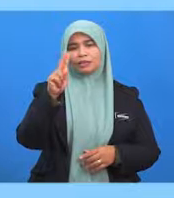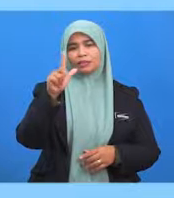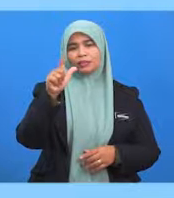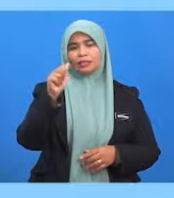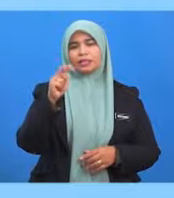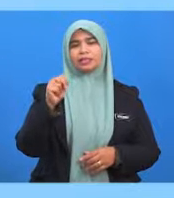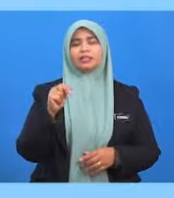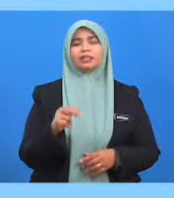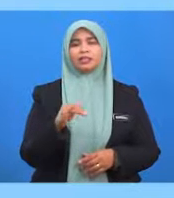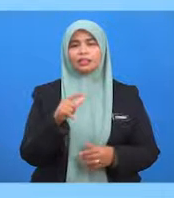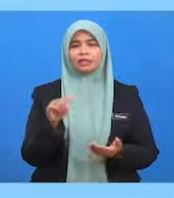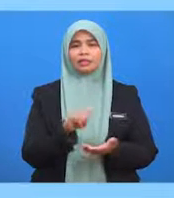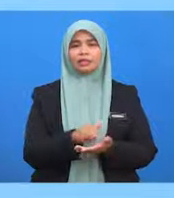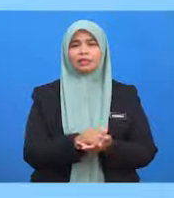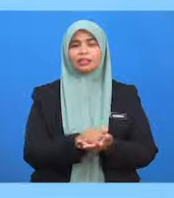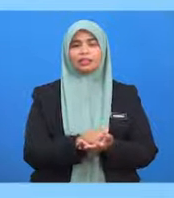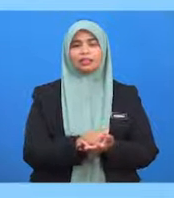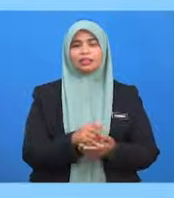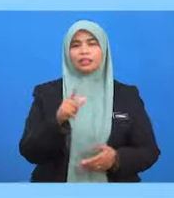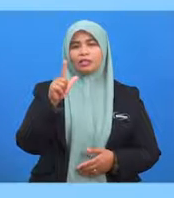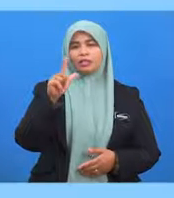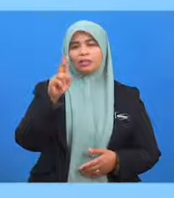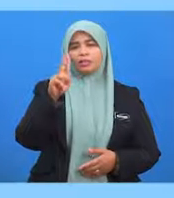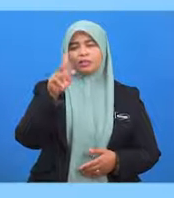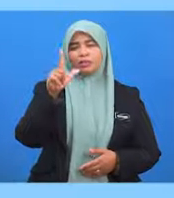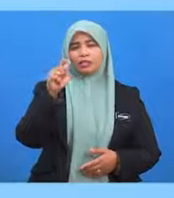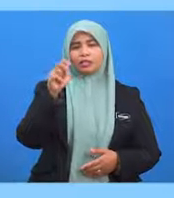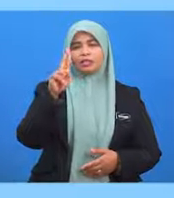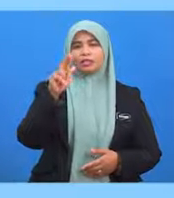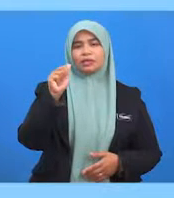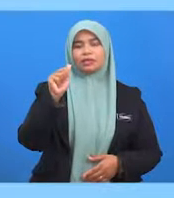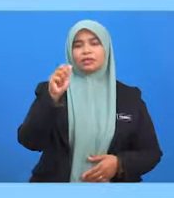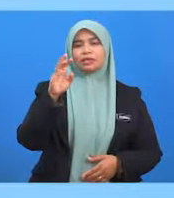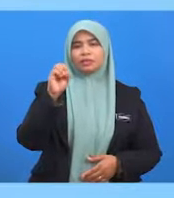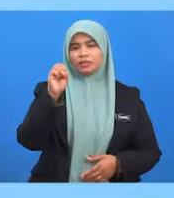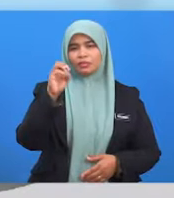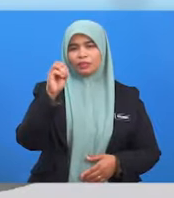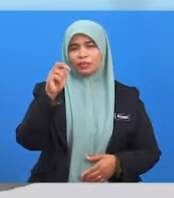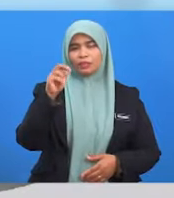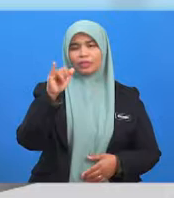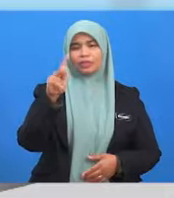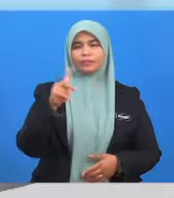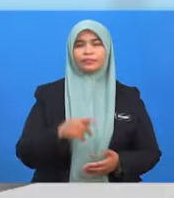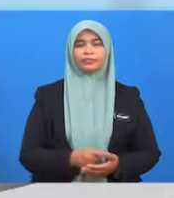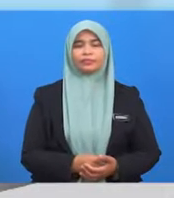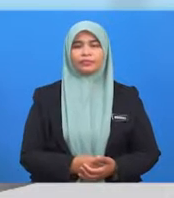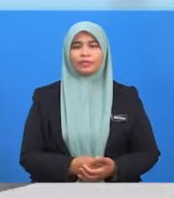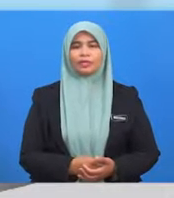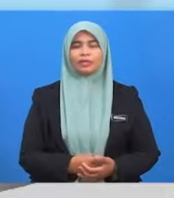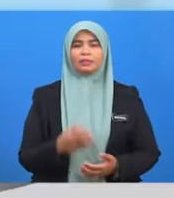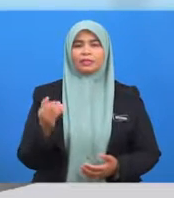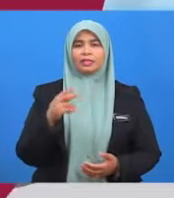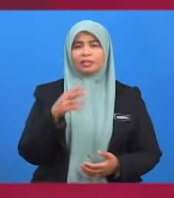adalah fenomena ultrasonik dan sonar. Mari kita lihat